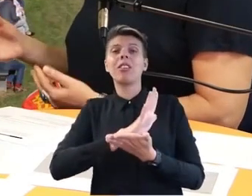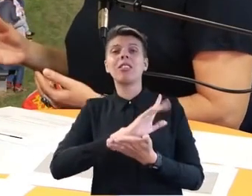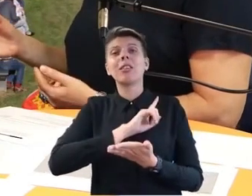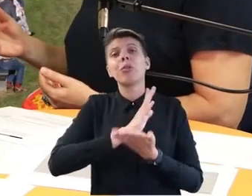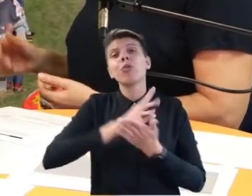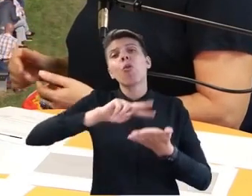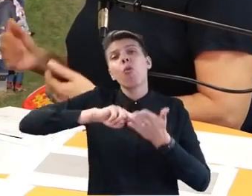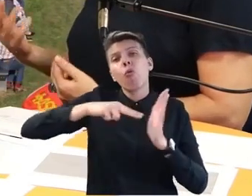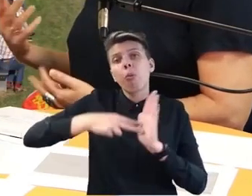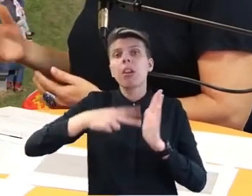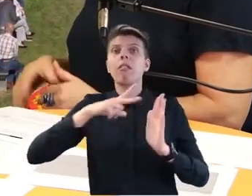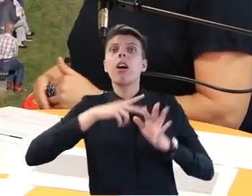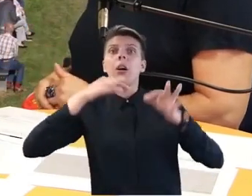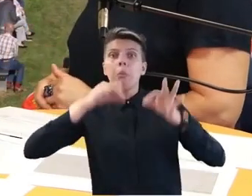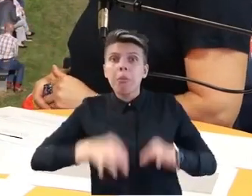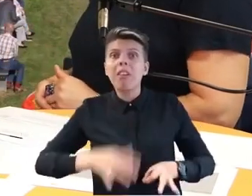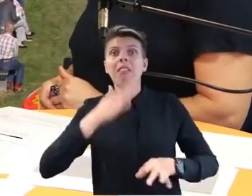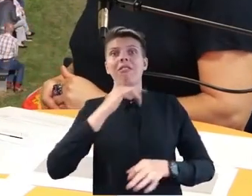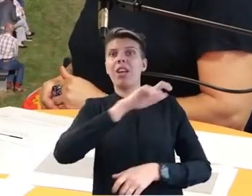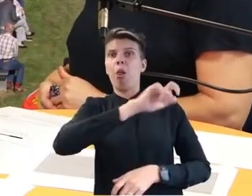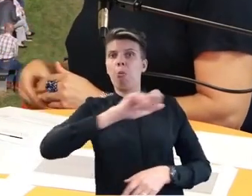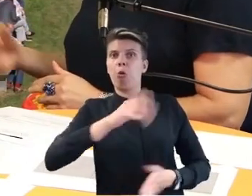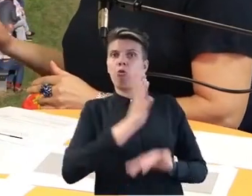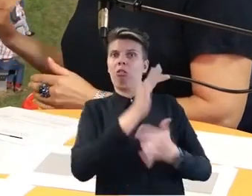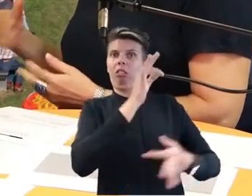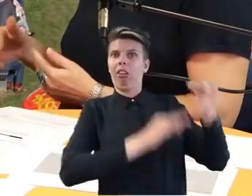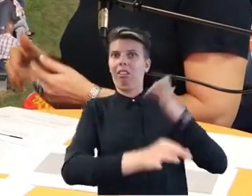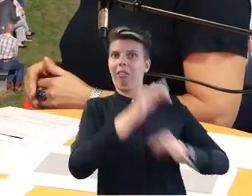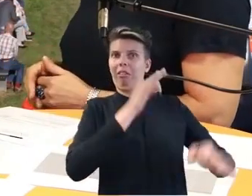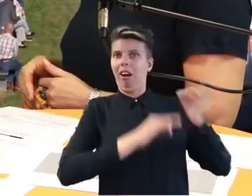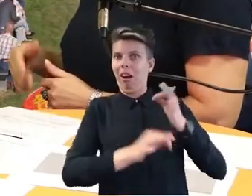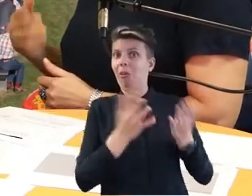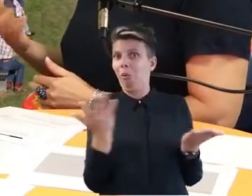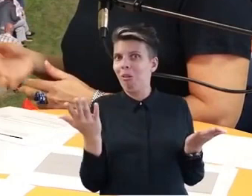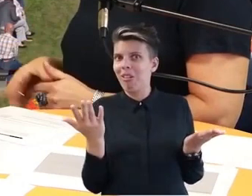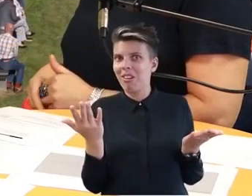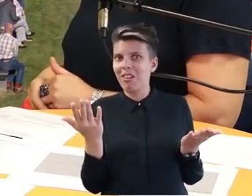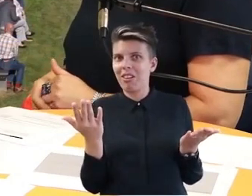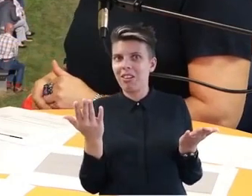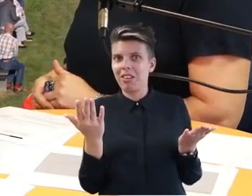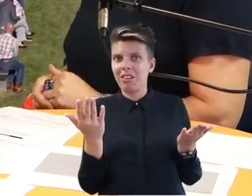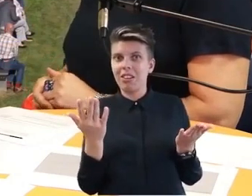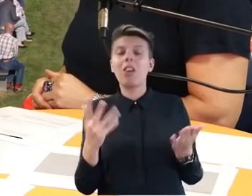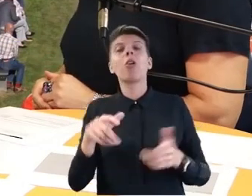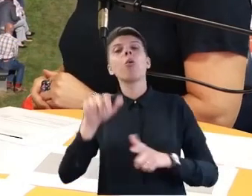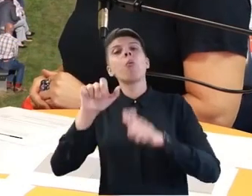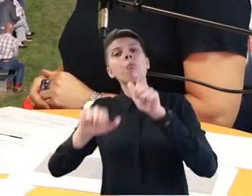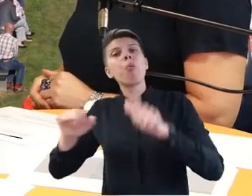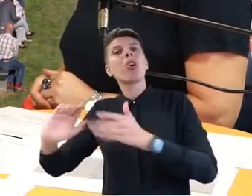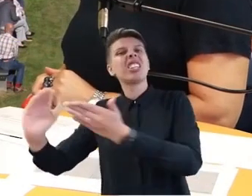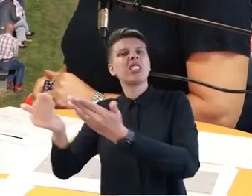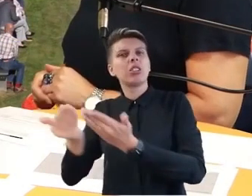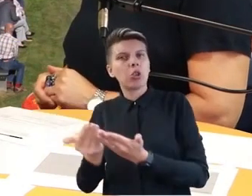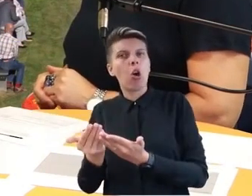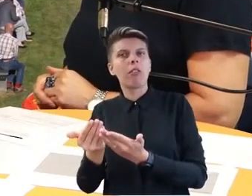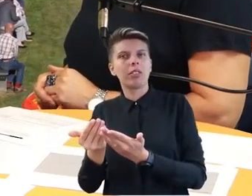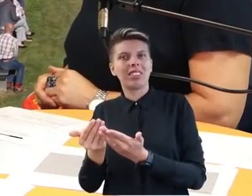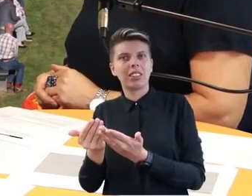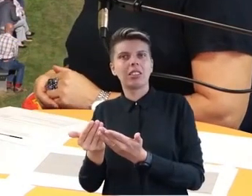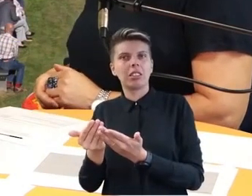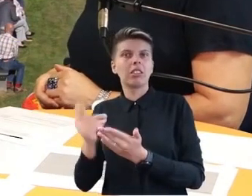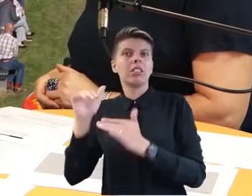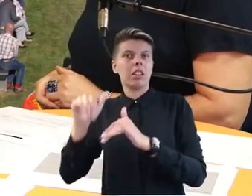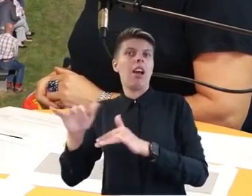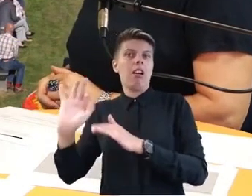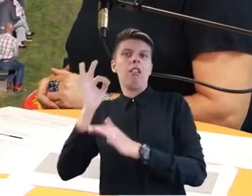rückfragen bekommen bei auch das bundesamt hat ja egal ob über soziale medien oder oder über und bürgerservice rück kanäle um